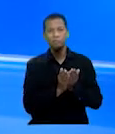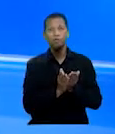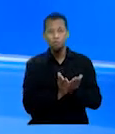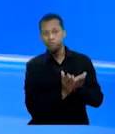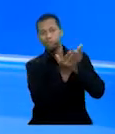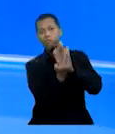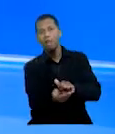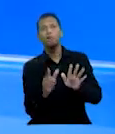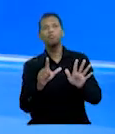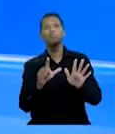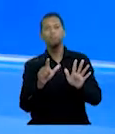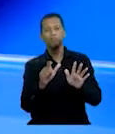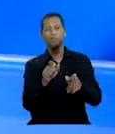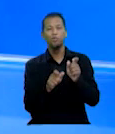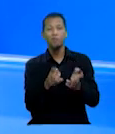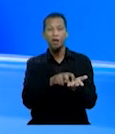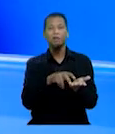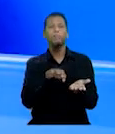belasan lainnya mengalami luka-luka.